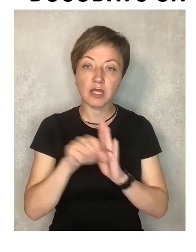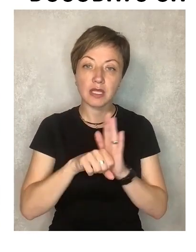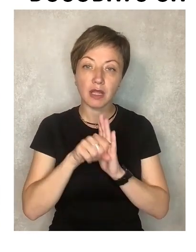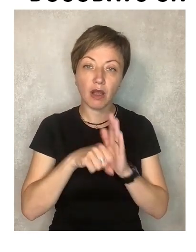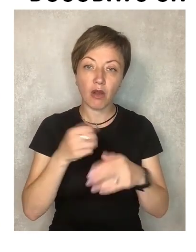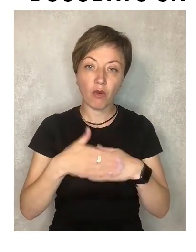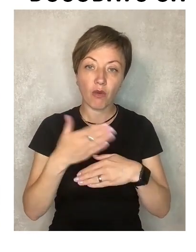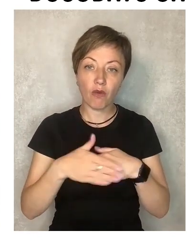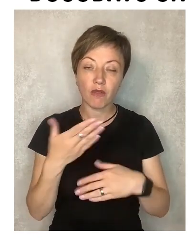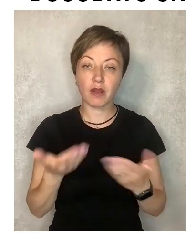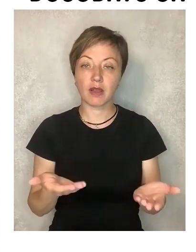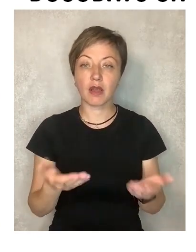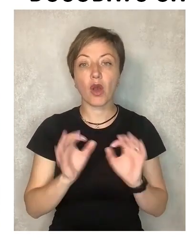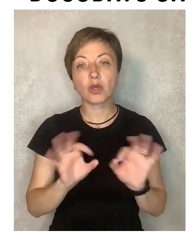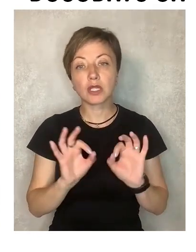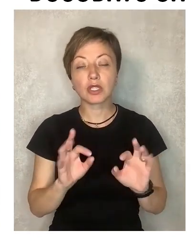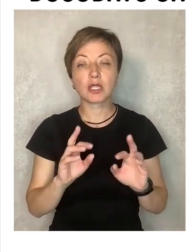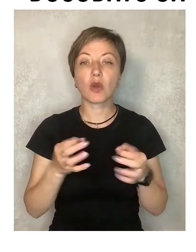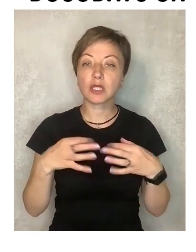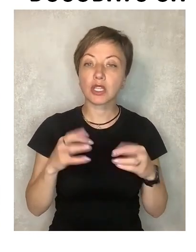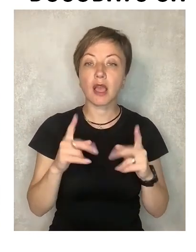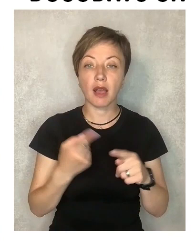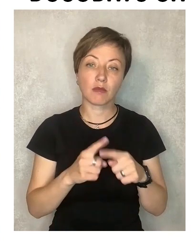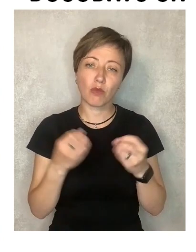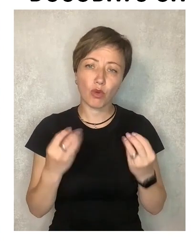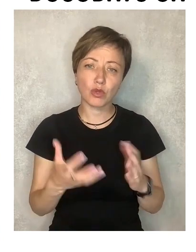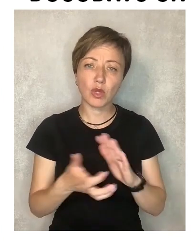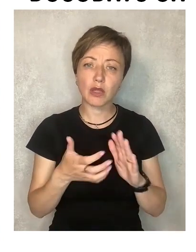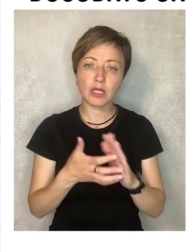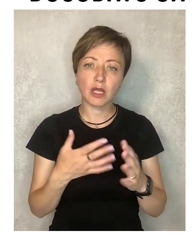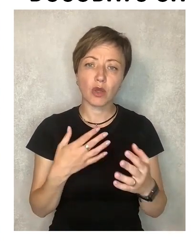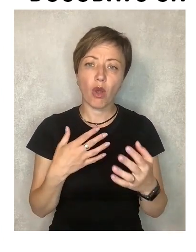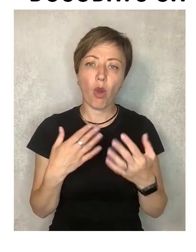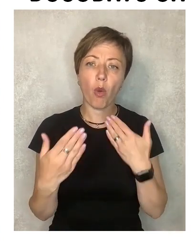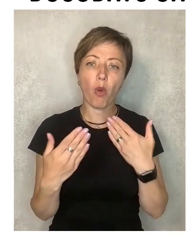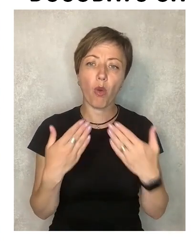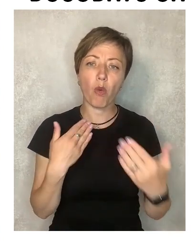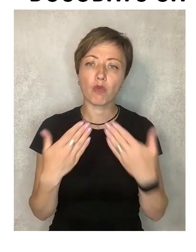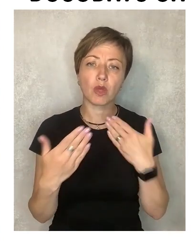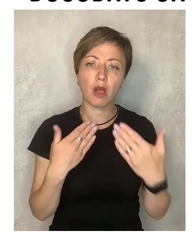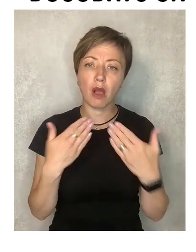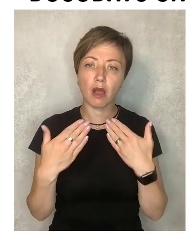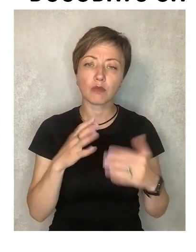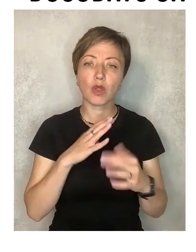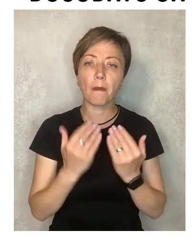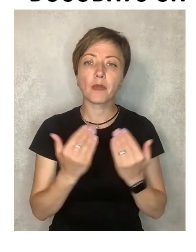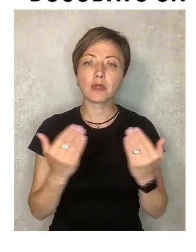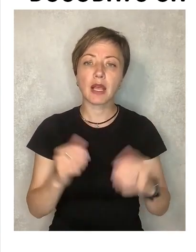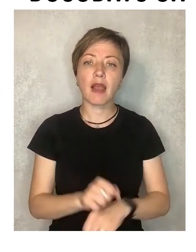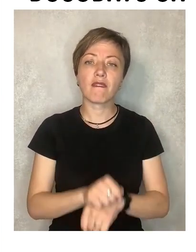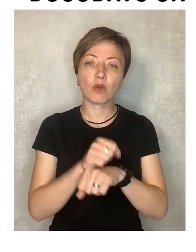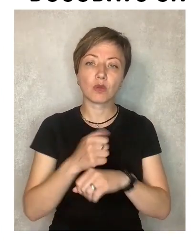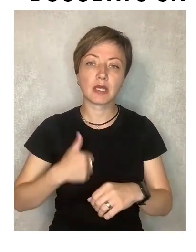поговорити, розкажіть нам як. Це просто про недостатню комунікацію, як було з музеєм Революції Гідності. Люди